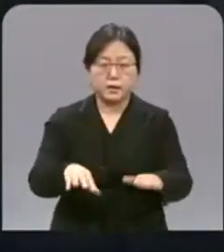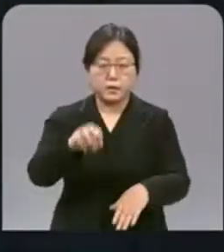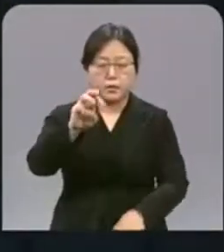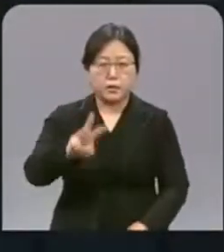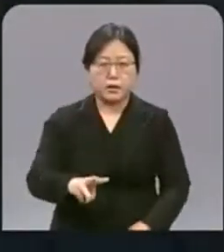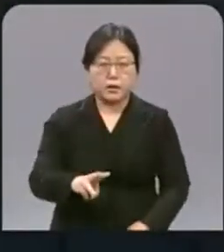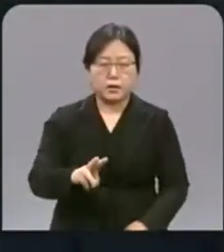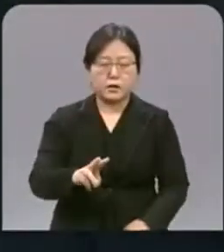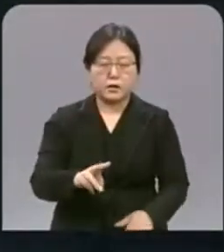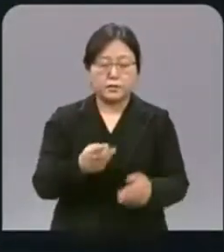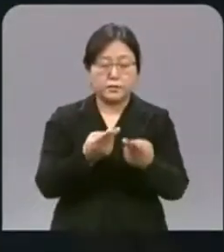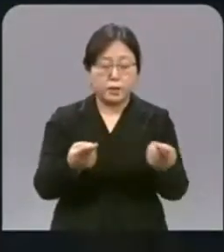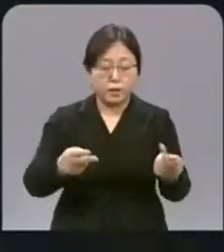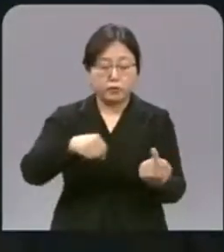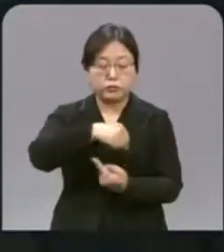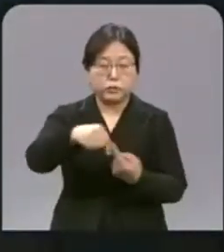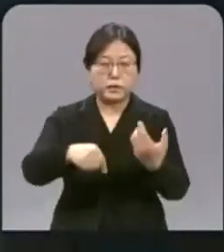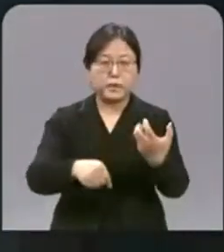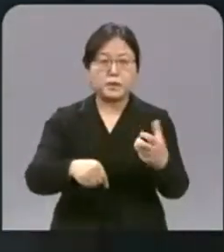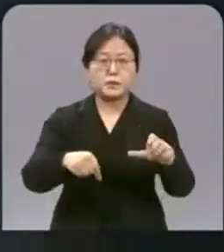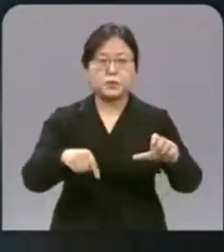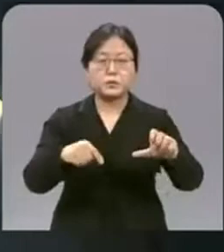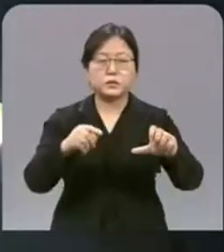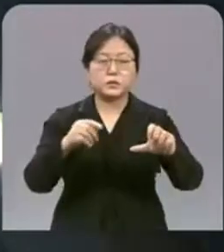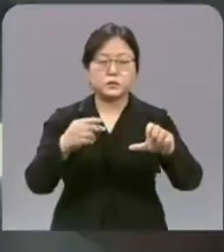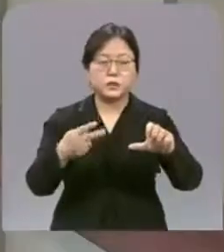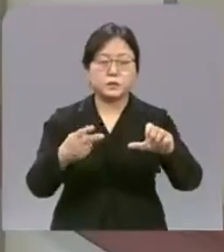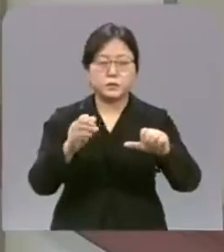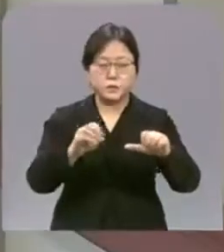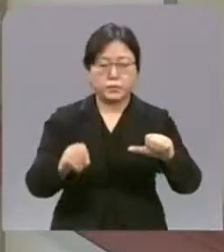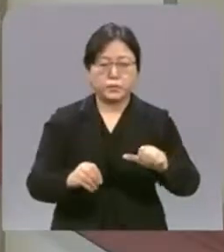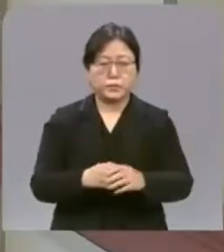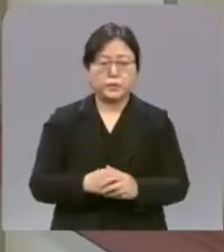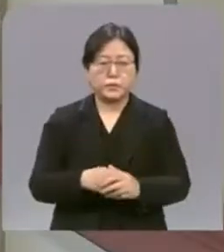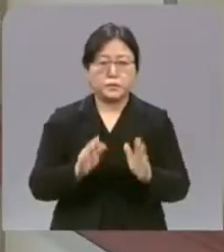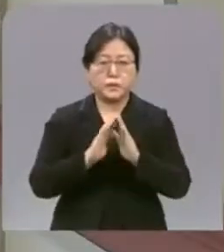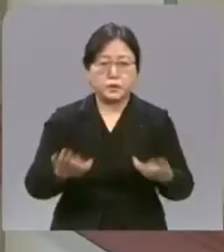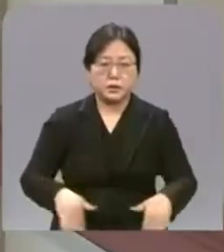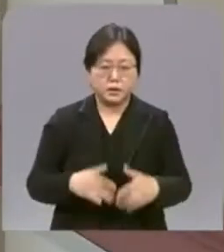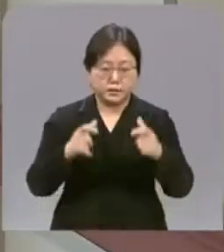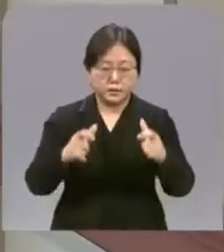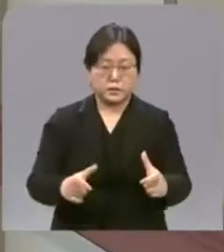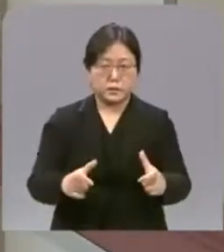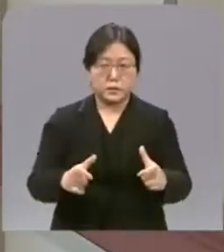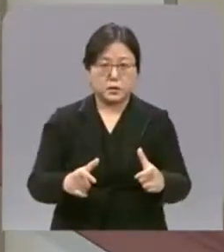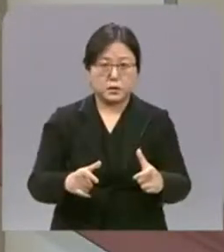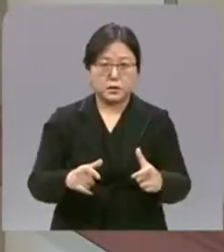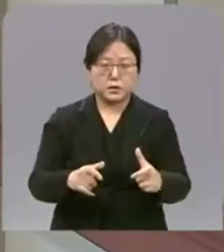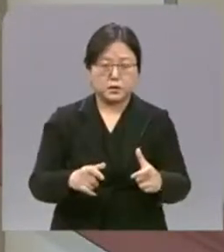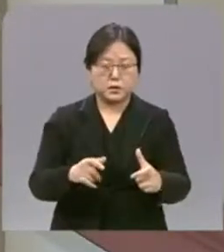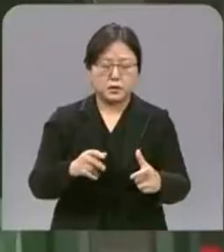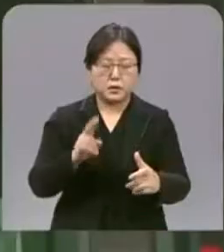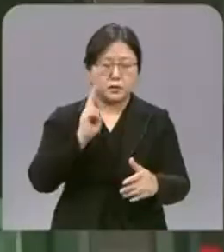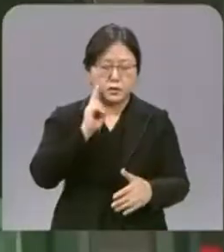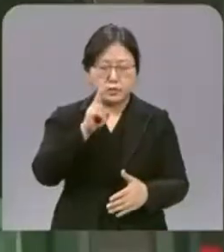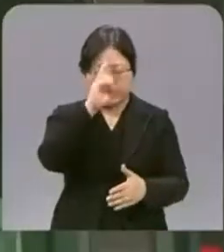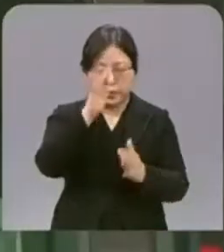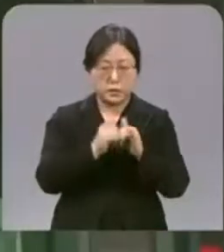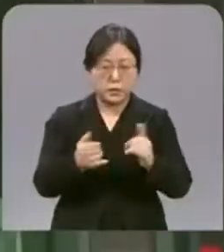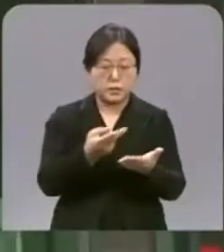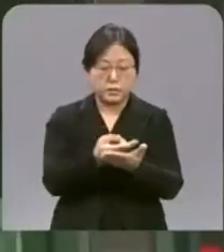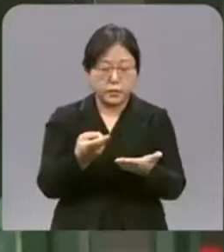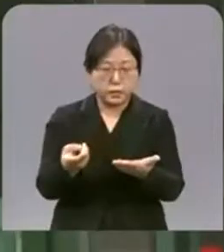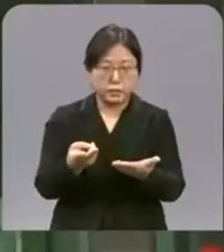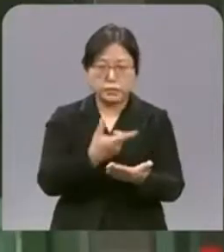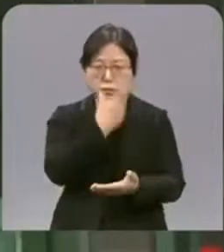광주의 중환자 병상 가동률은 85.2%입니다. 전남 지역도 중환자 병상이 넉넉지 않은 건